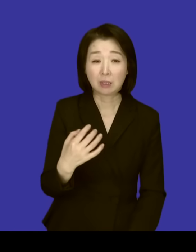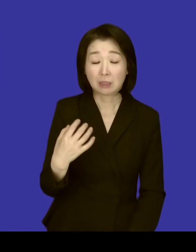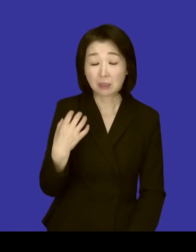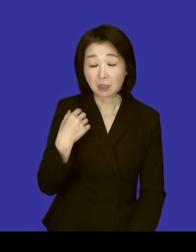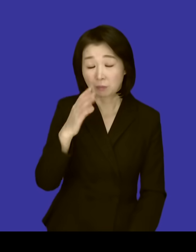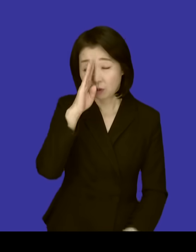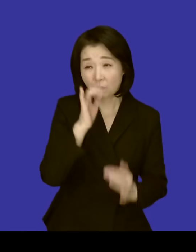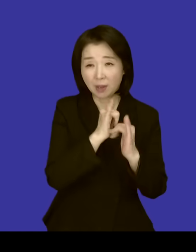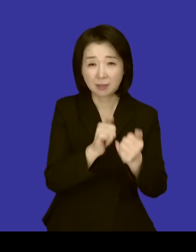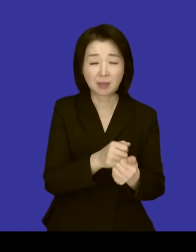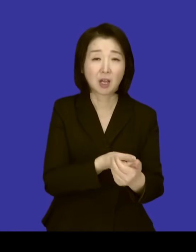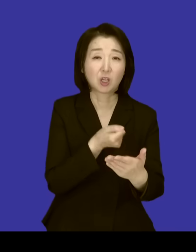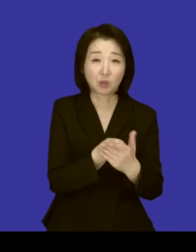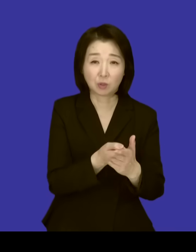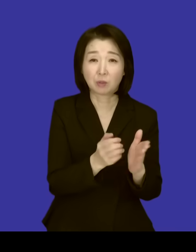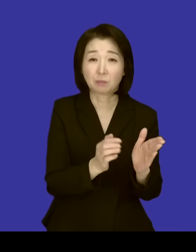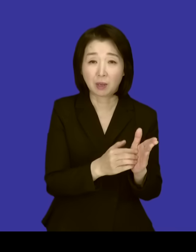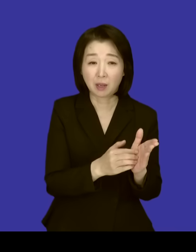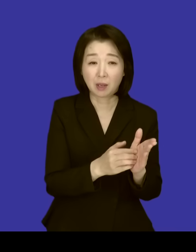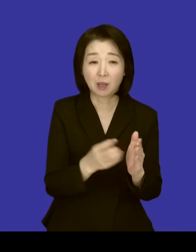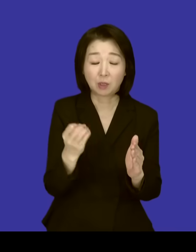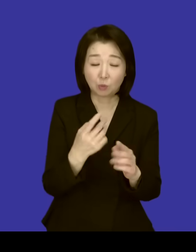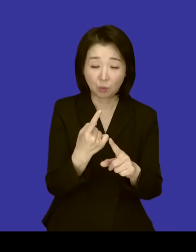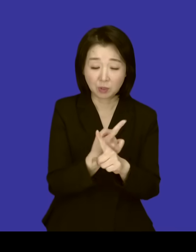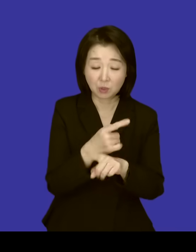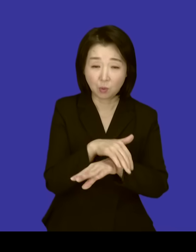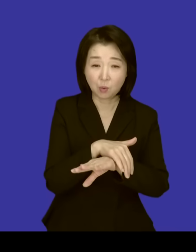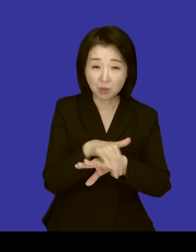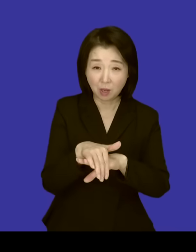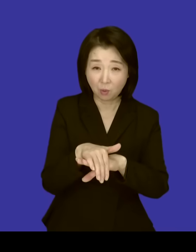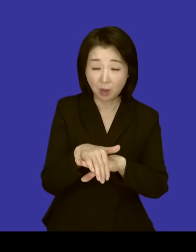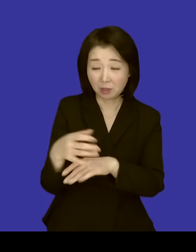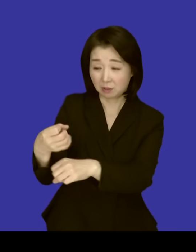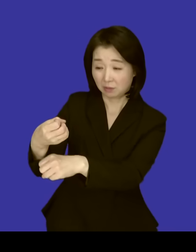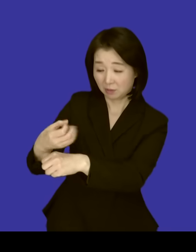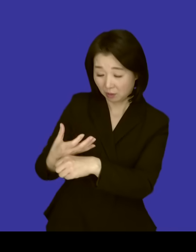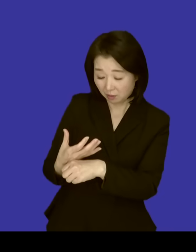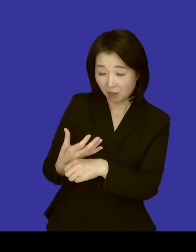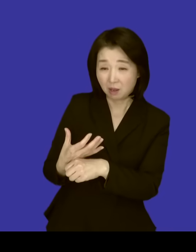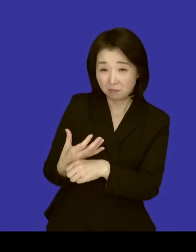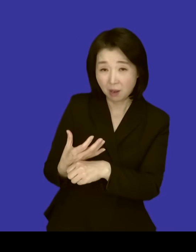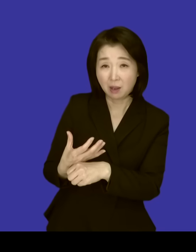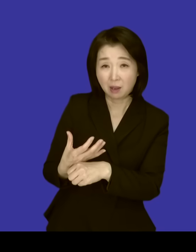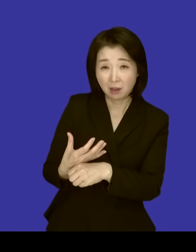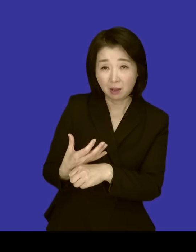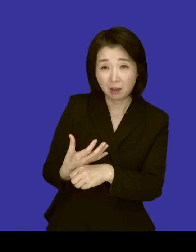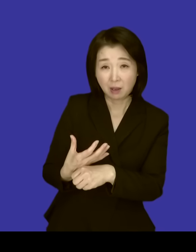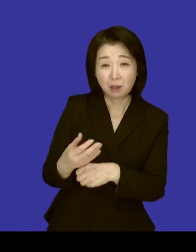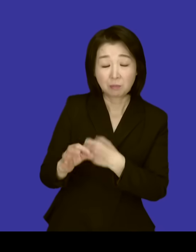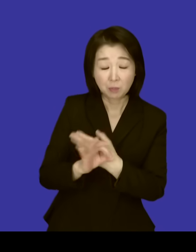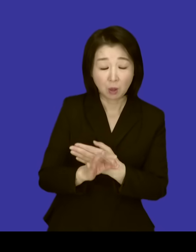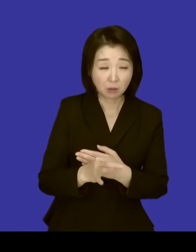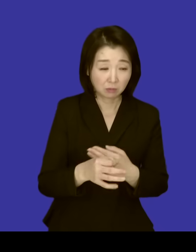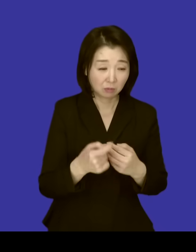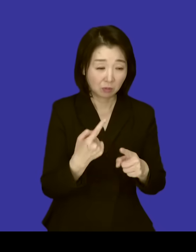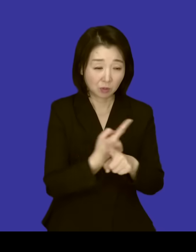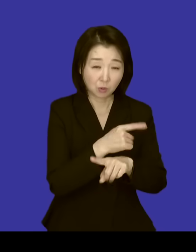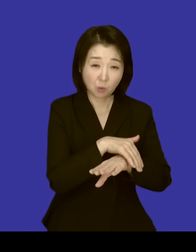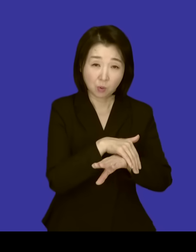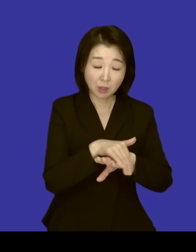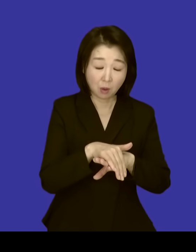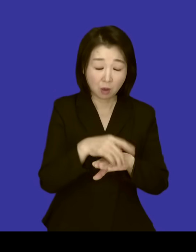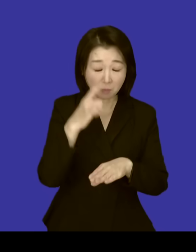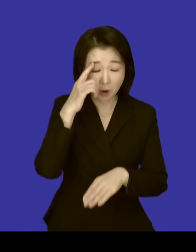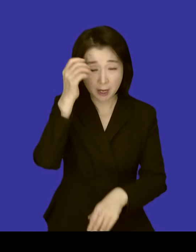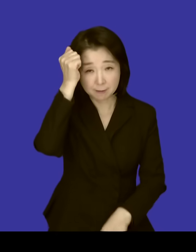환자 수가 정해져 있고 그 치료 계획을 전달을 받으면 상의를 하면 이제 그 치료 계획을